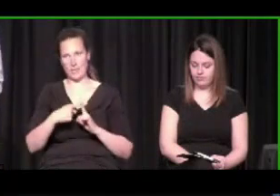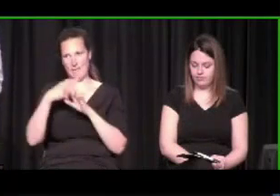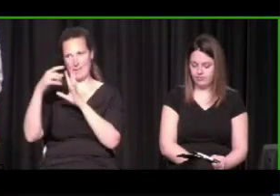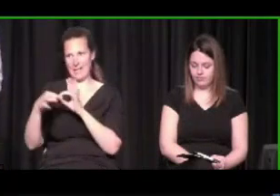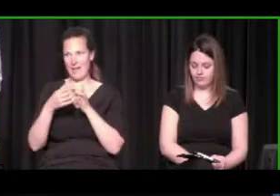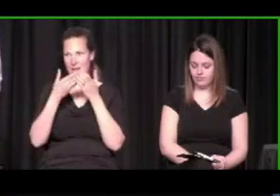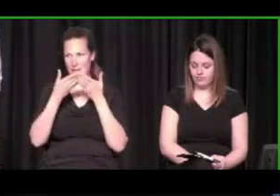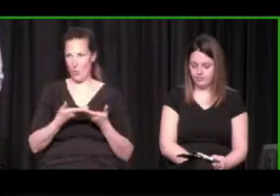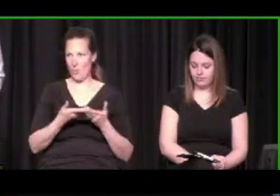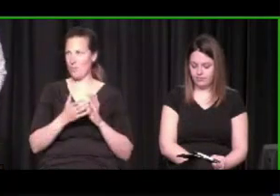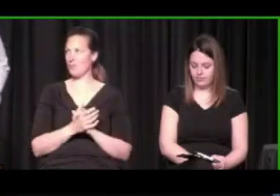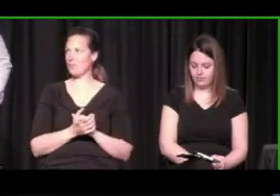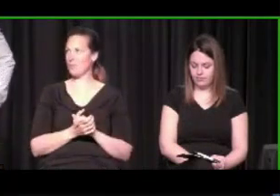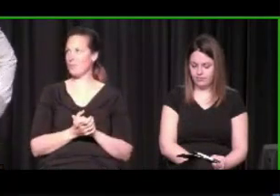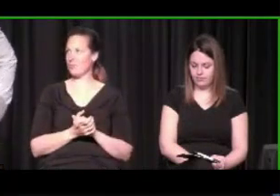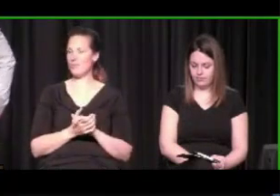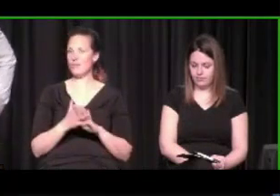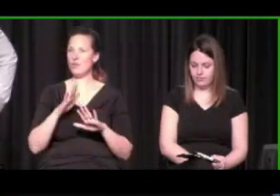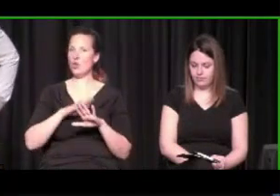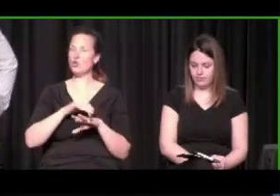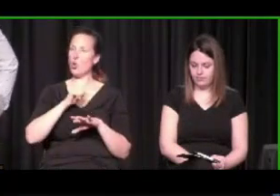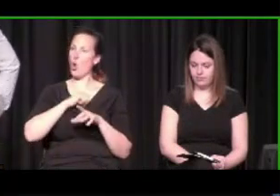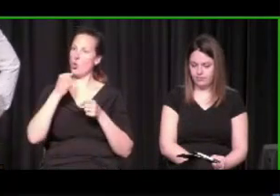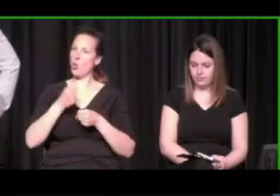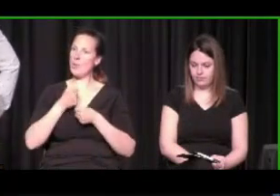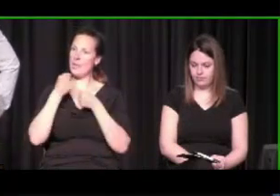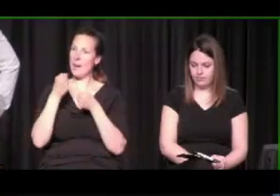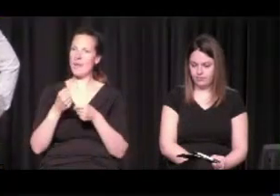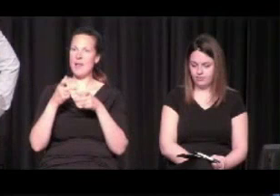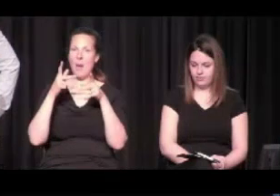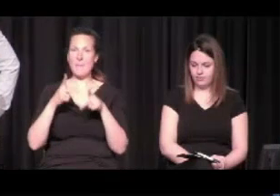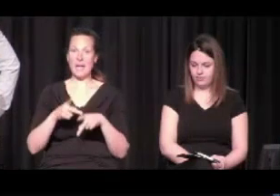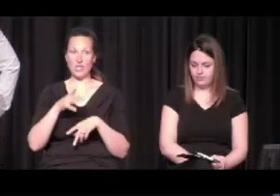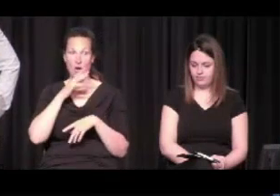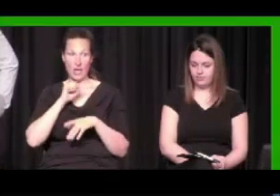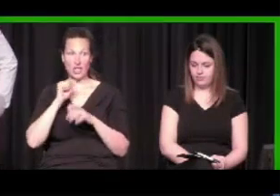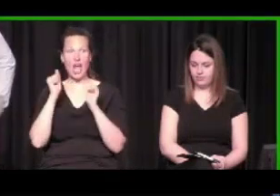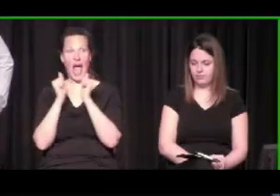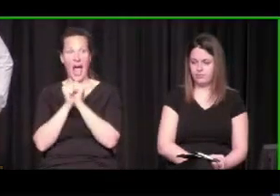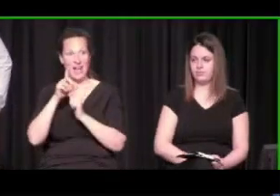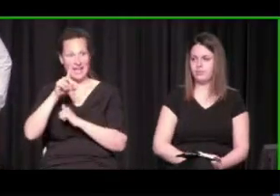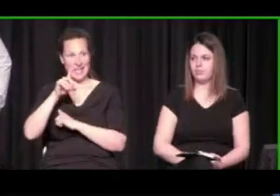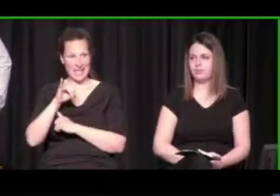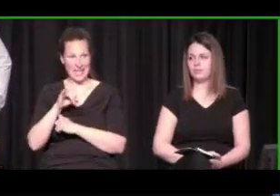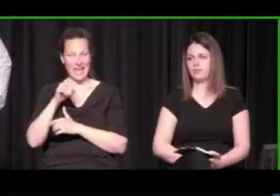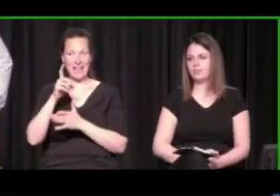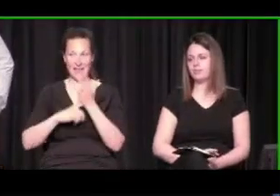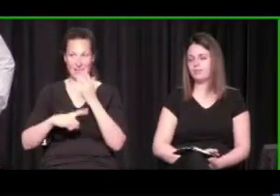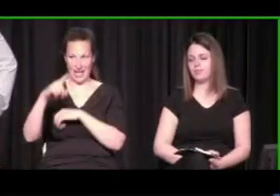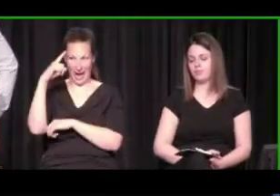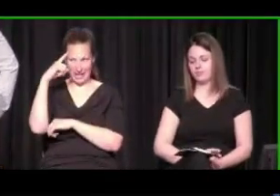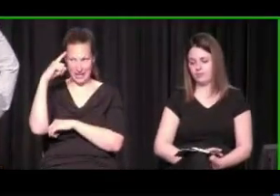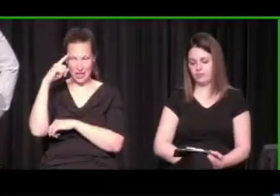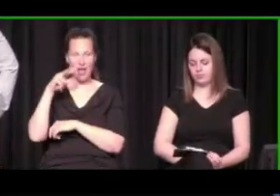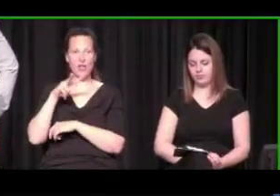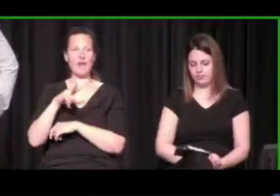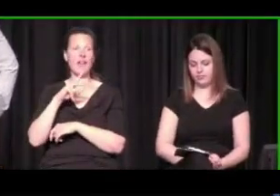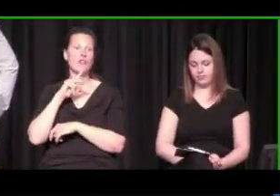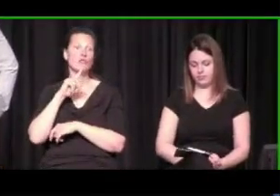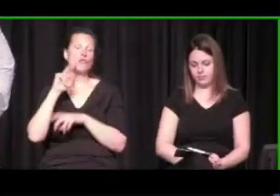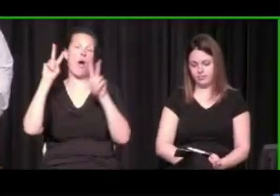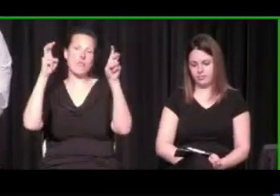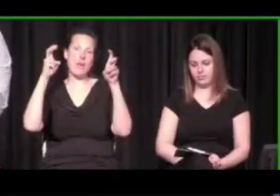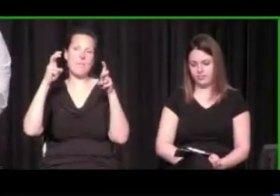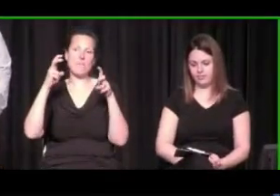Qu'est-ce qu'on sait de l'autodétermination chez les personnes âgées qui présentent une DI? comme c'est une thématique qui est assez